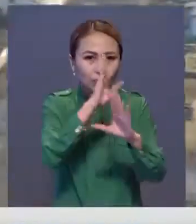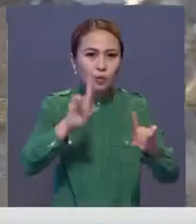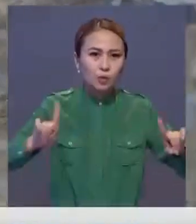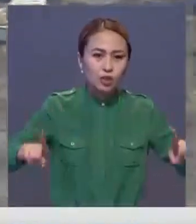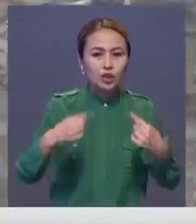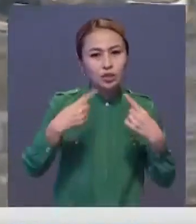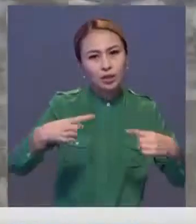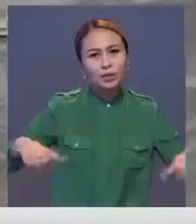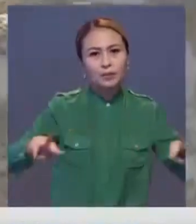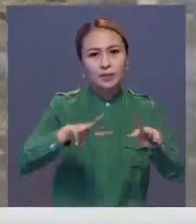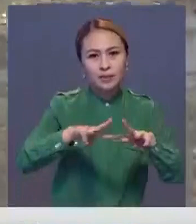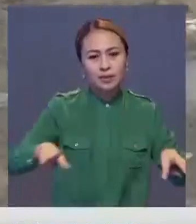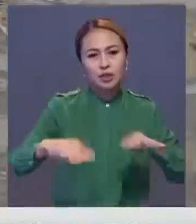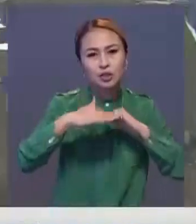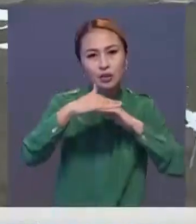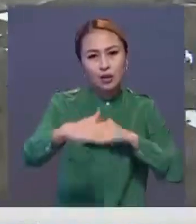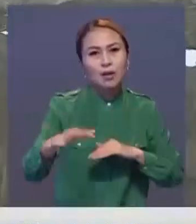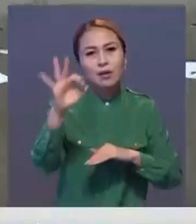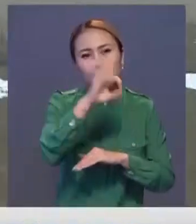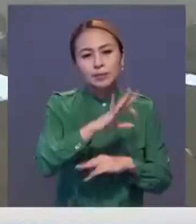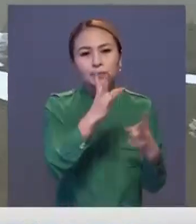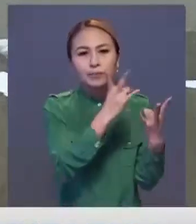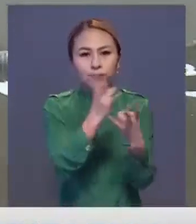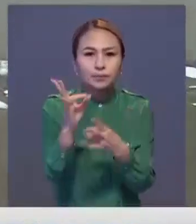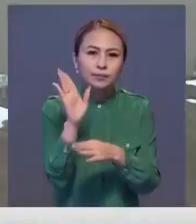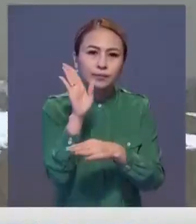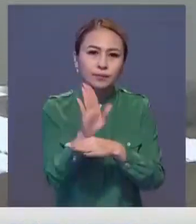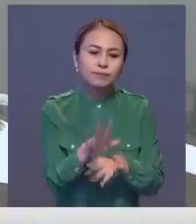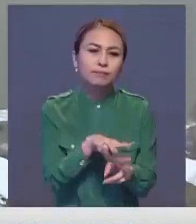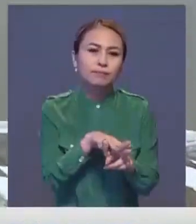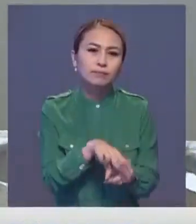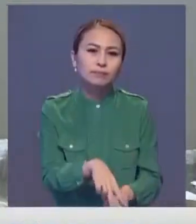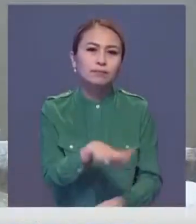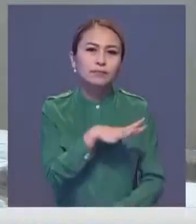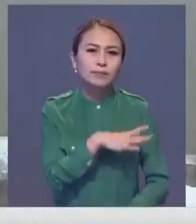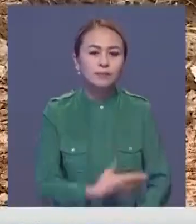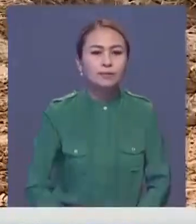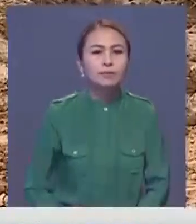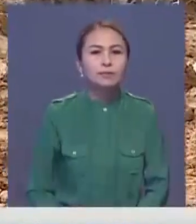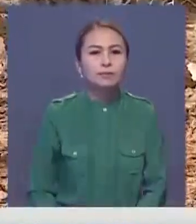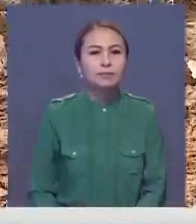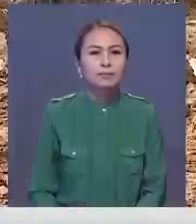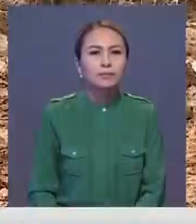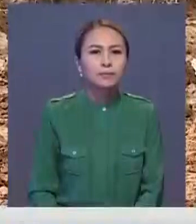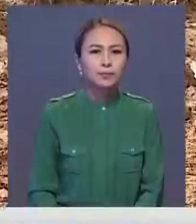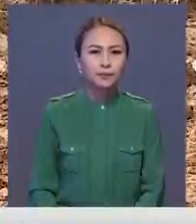экология, индустрия және төтенше жағдай министрліктермен жергілікті әкімдіктерге тиісті тапсырмалар жүктеді.